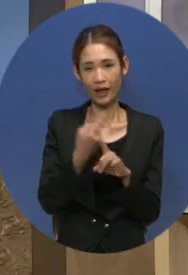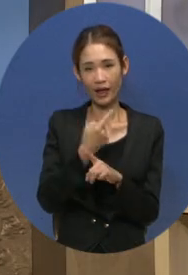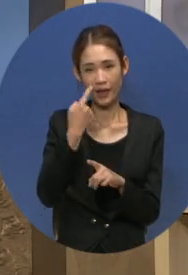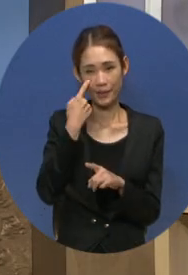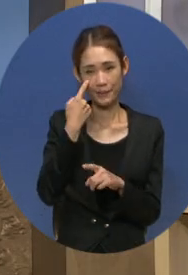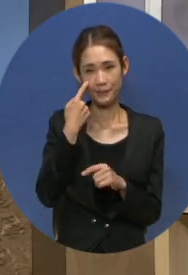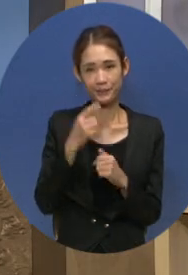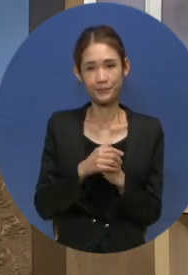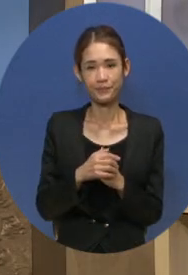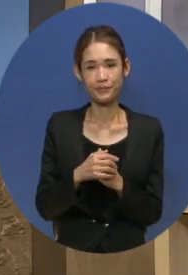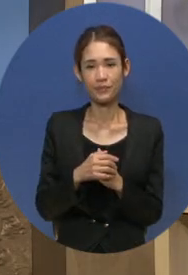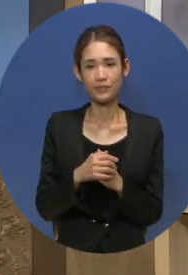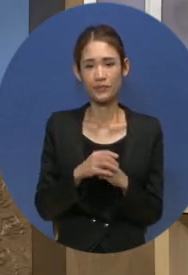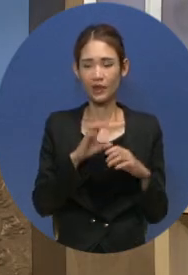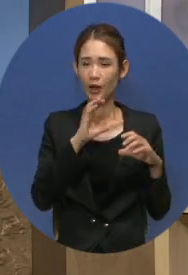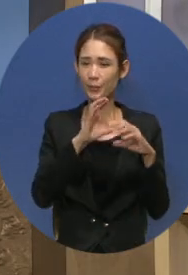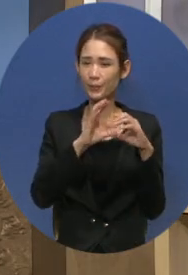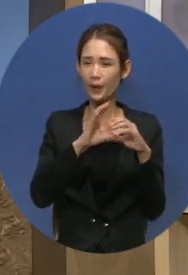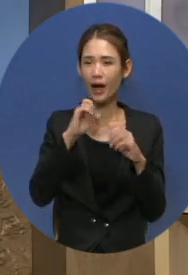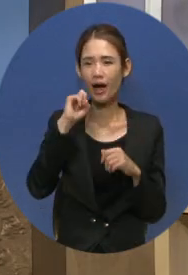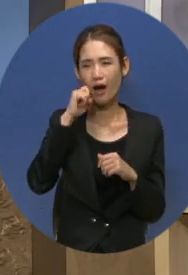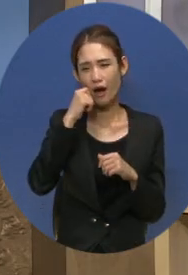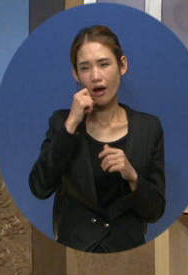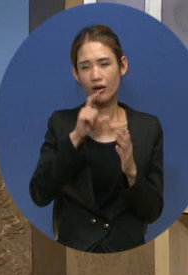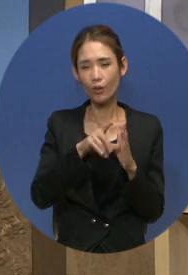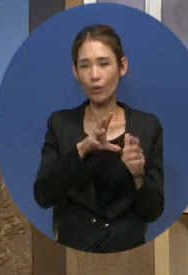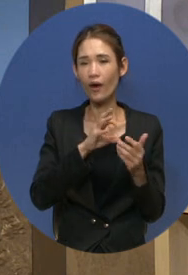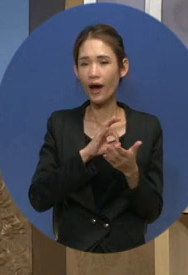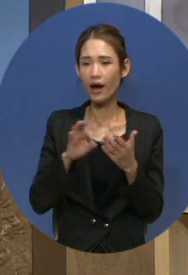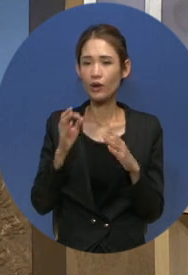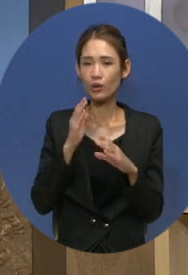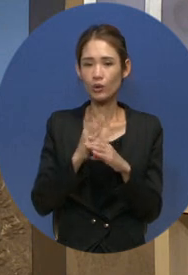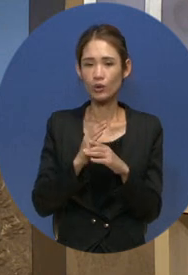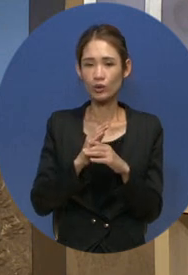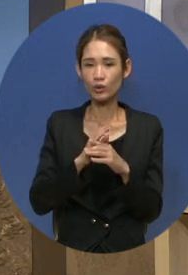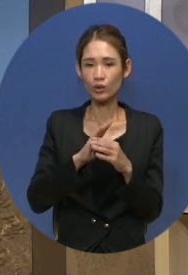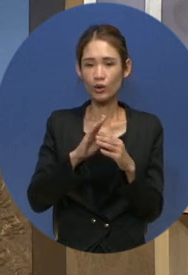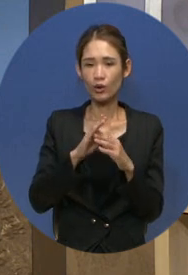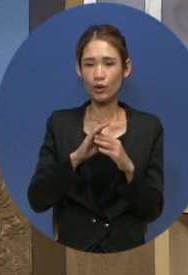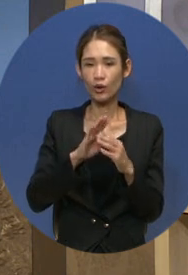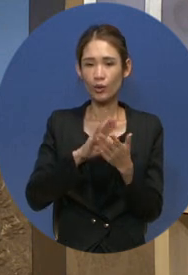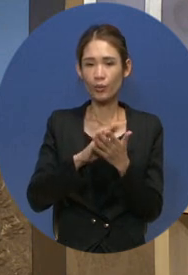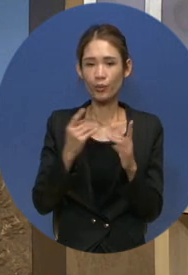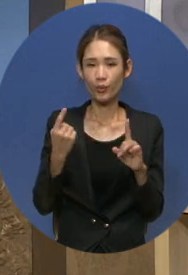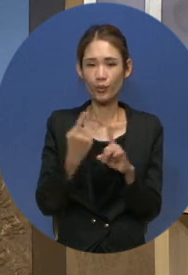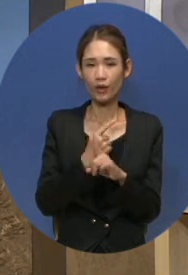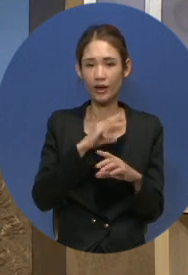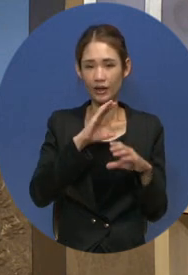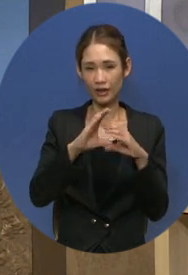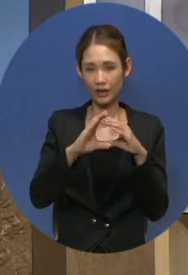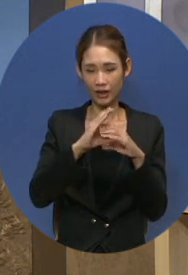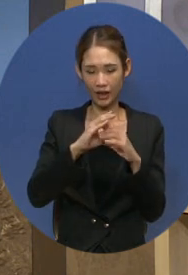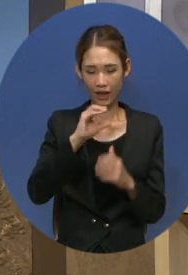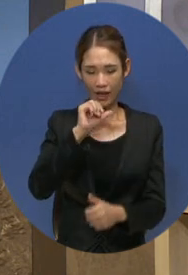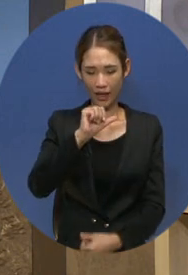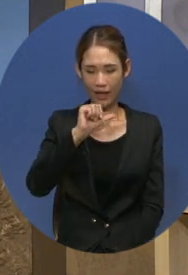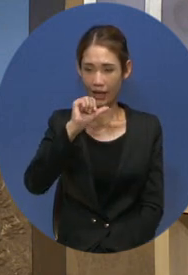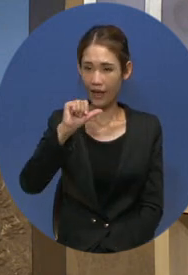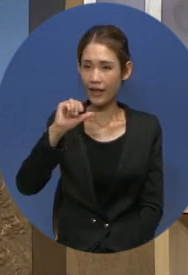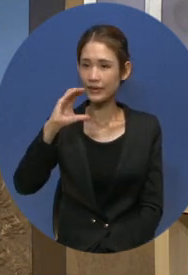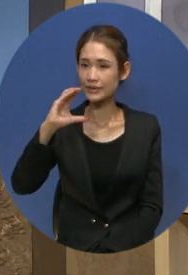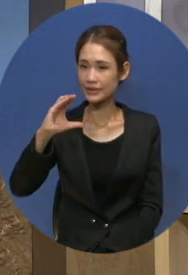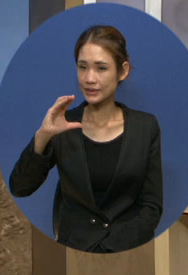바꿔보도록 네. 하겠습니다. 의사소통이 어려울 때 활용하는 보안 대체 의사소통 AAC에